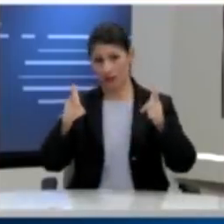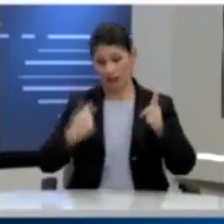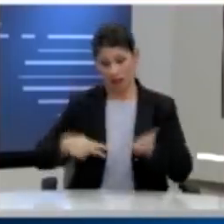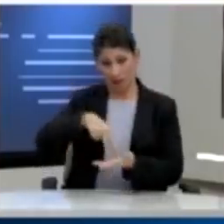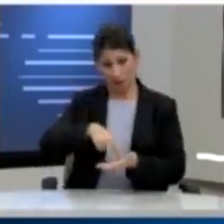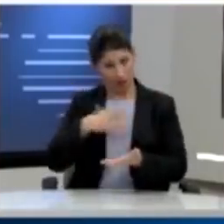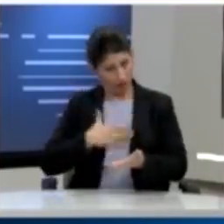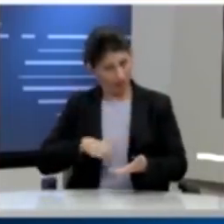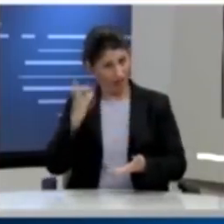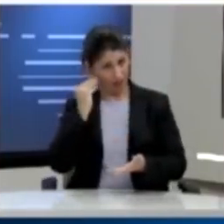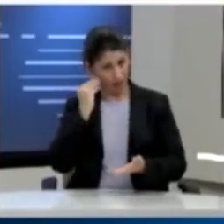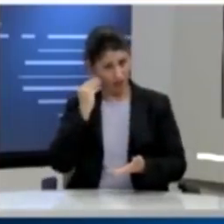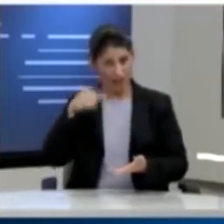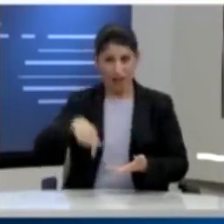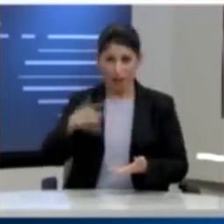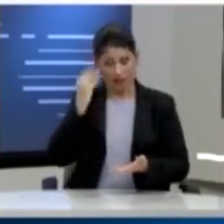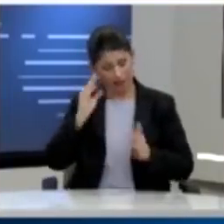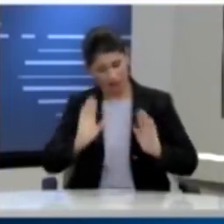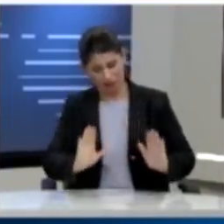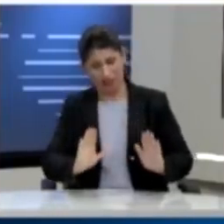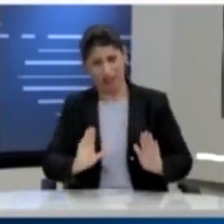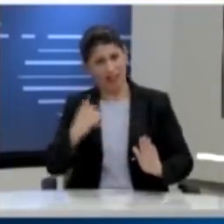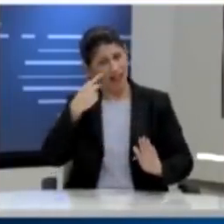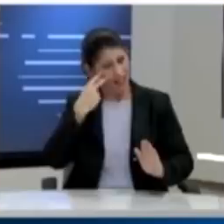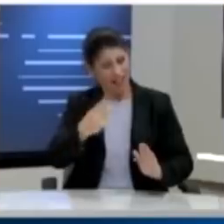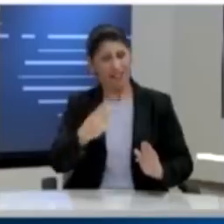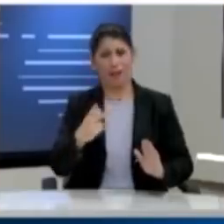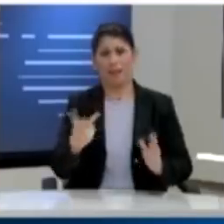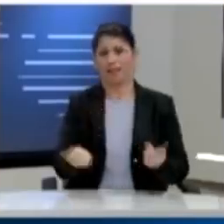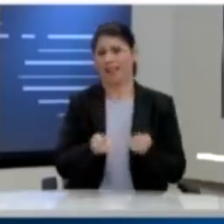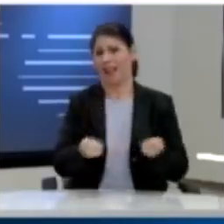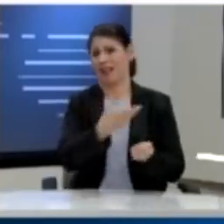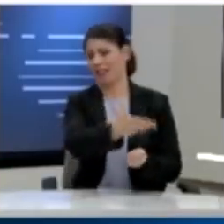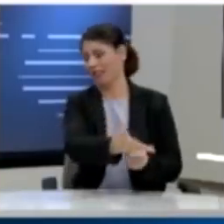βήμα πάλι. Τα ακούτε από εδώ τουλάχιστον με όμορφο τρόπο.